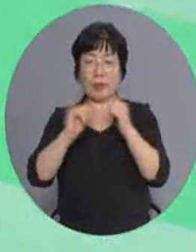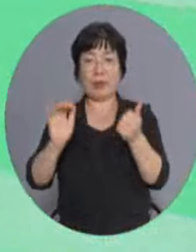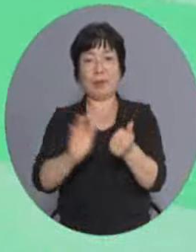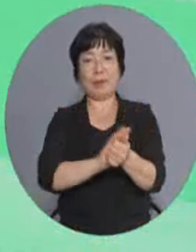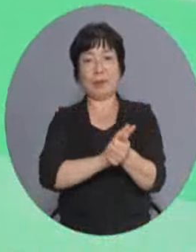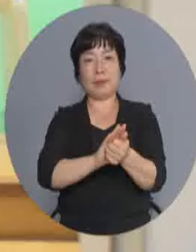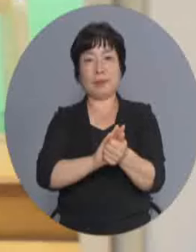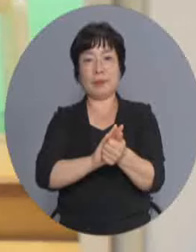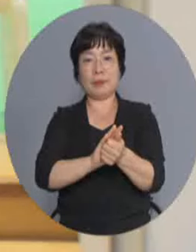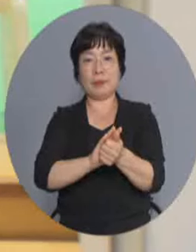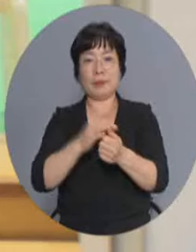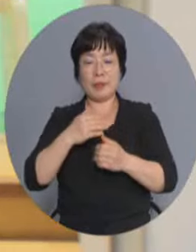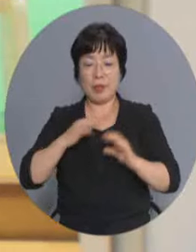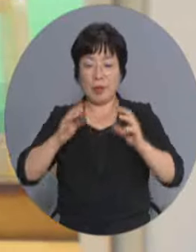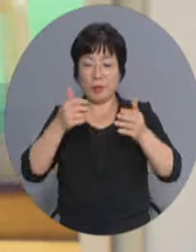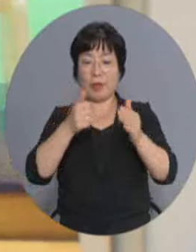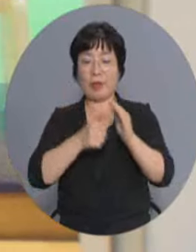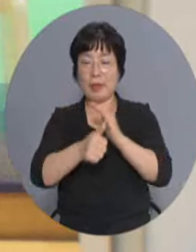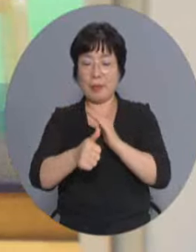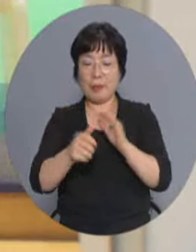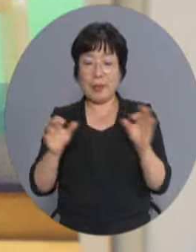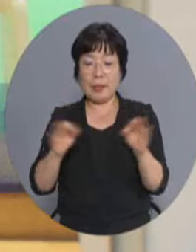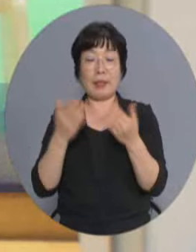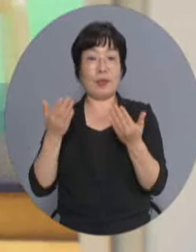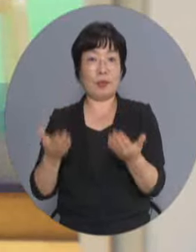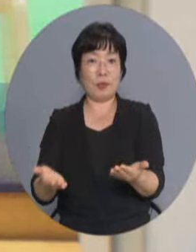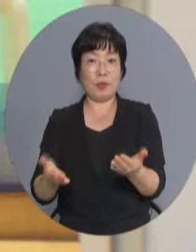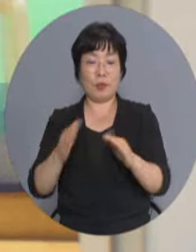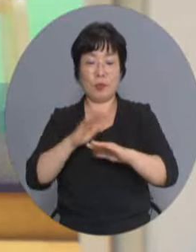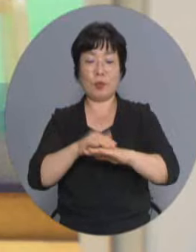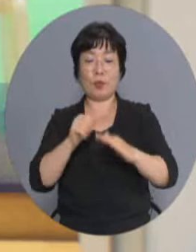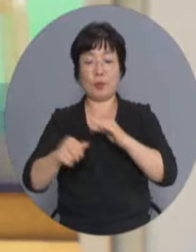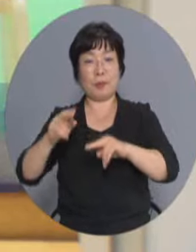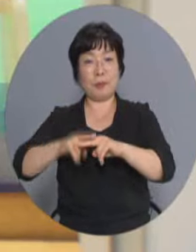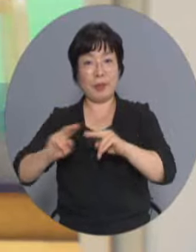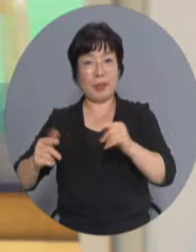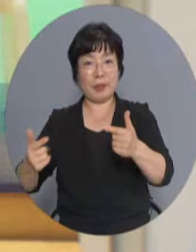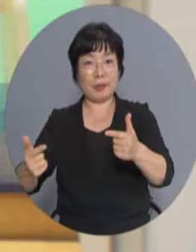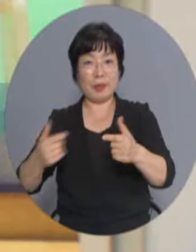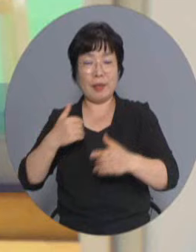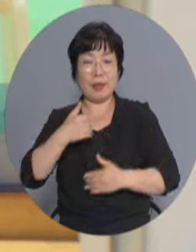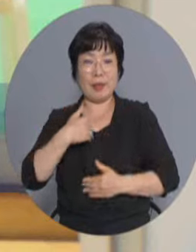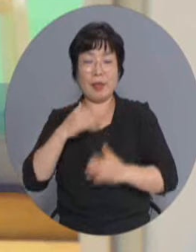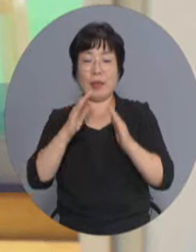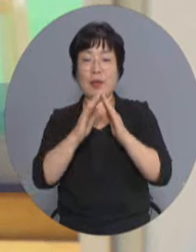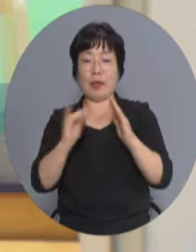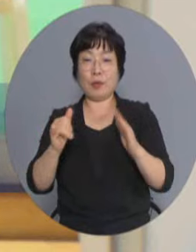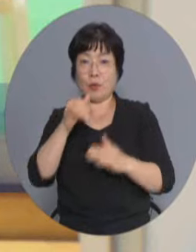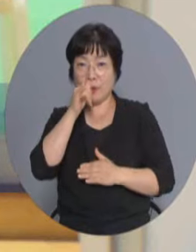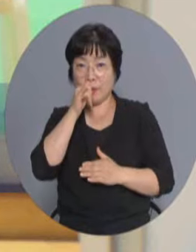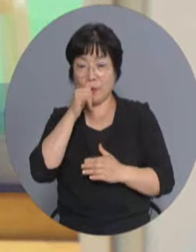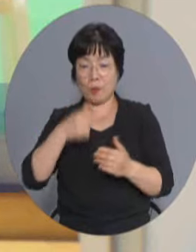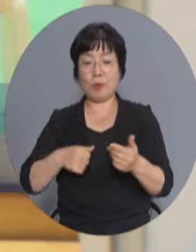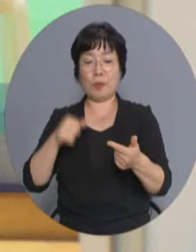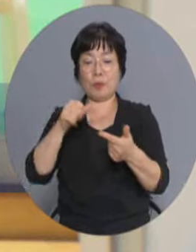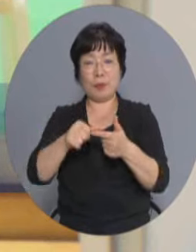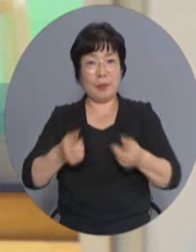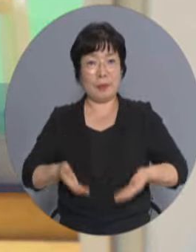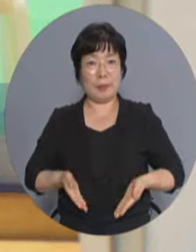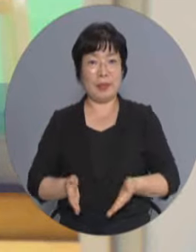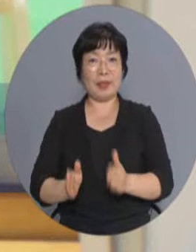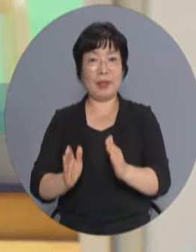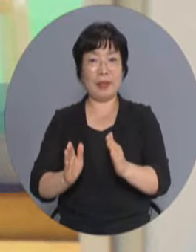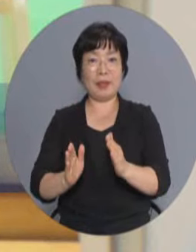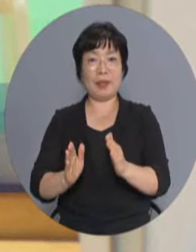했습니다. 국가대표를 잠시 쉬는 거지 제가 선수를 은퇴하는 거 아니기 때문에 또 이제 저는 가족도 있고 또 이제 아기도 둘째로